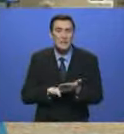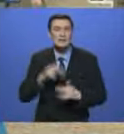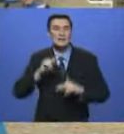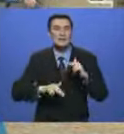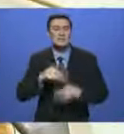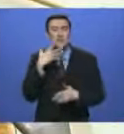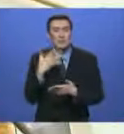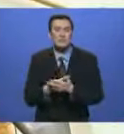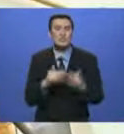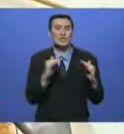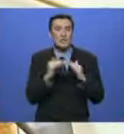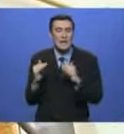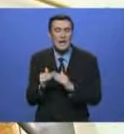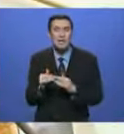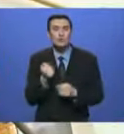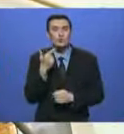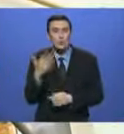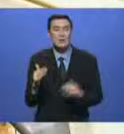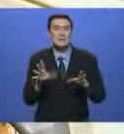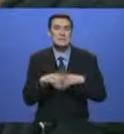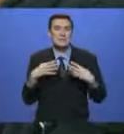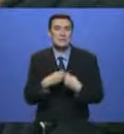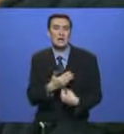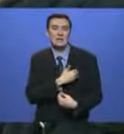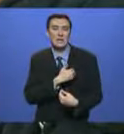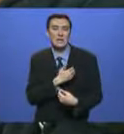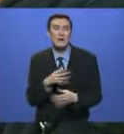строительство собственного жилья. Именно столько семей пожелали